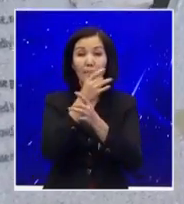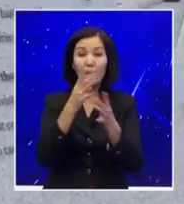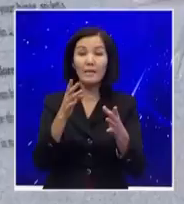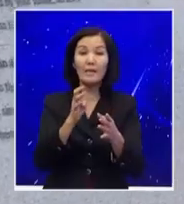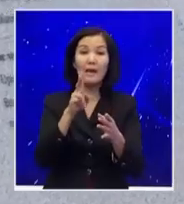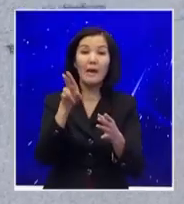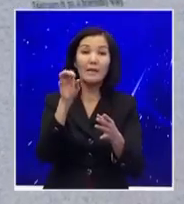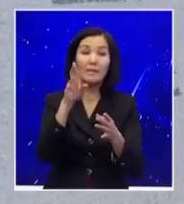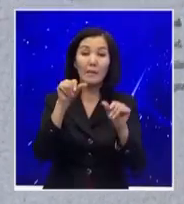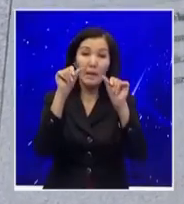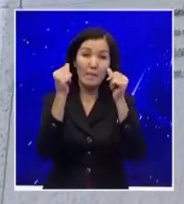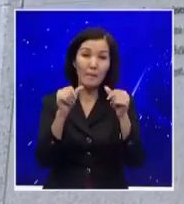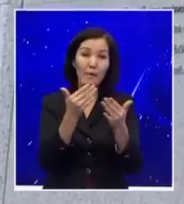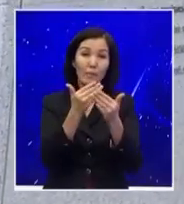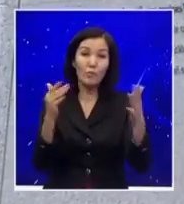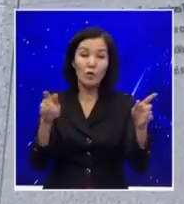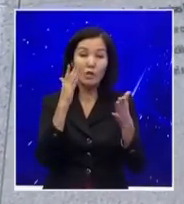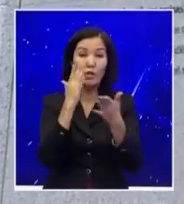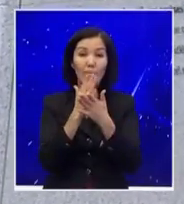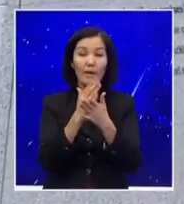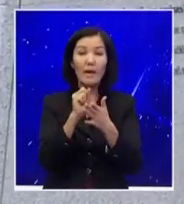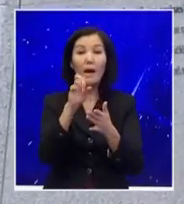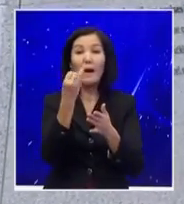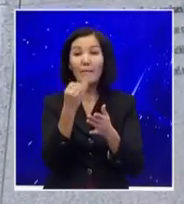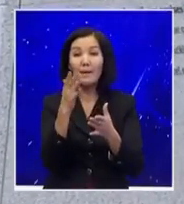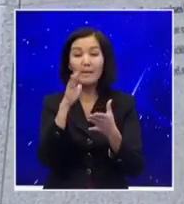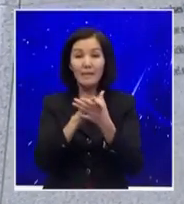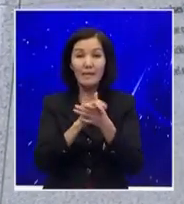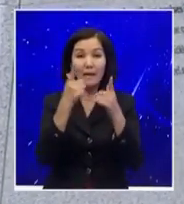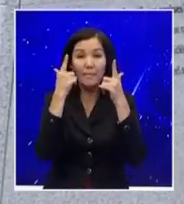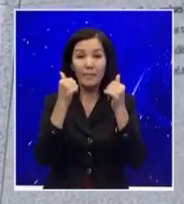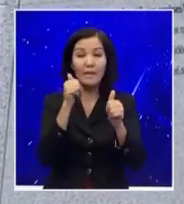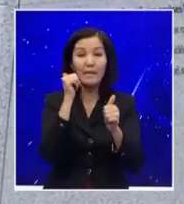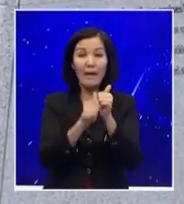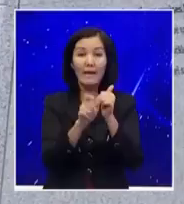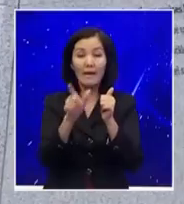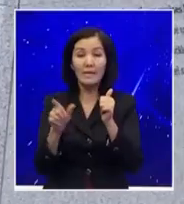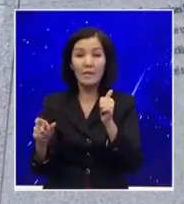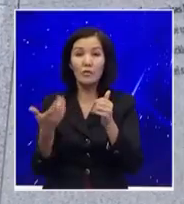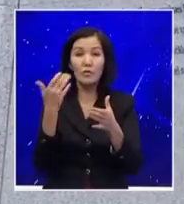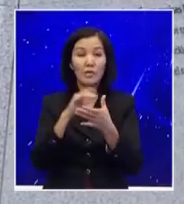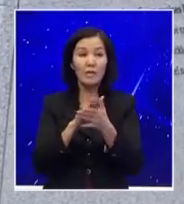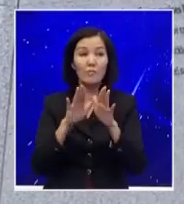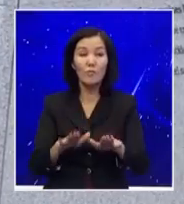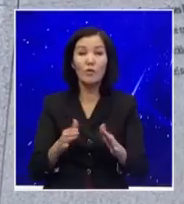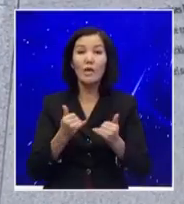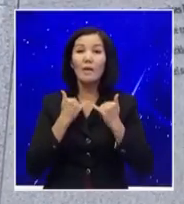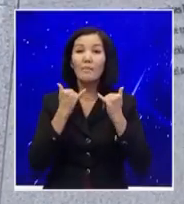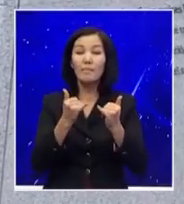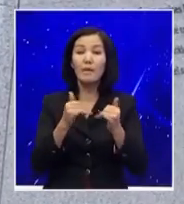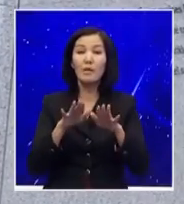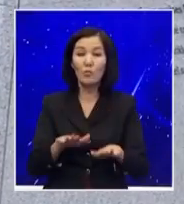әдеби, мемориалдық мұражай бар. Абайды таныған, Абайды білген әр қазақ үшін бұл мекен таным орны ғана емес, тағзым